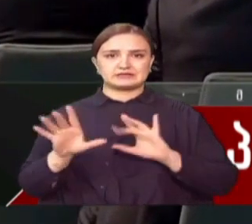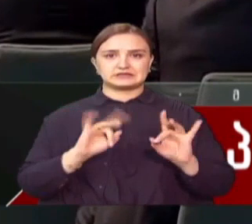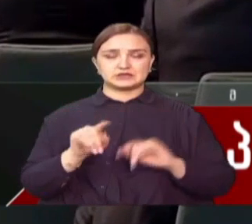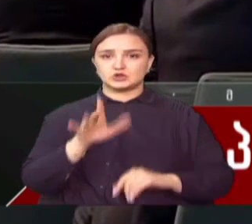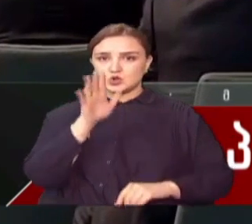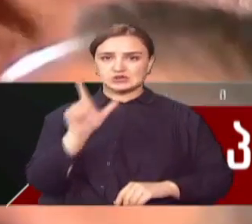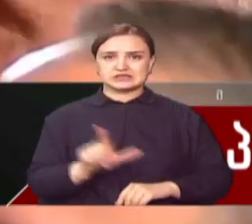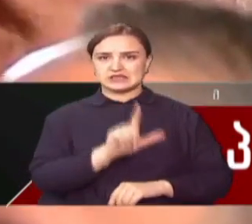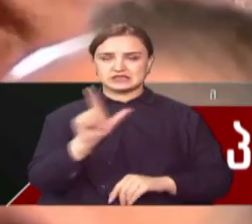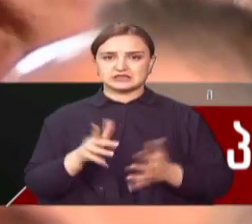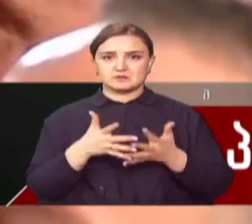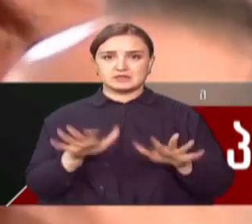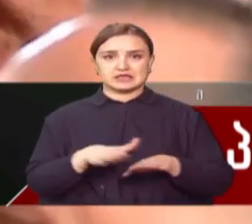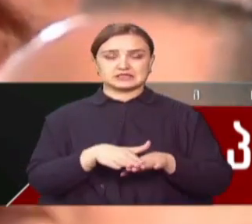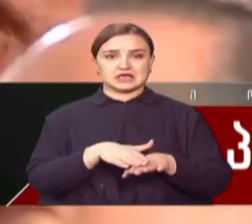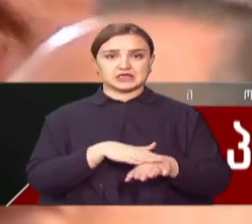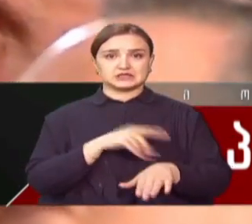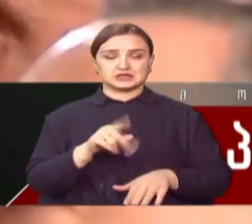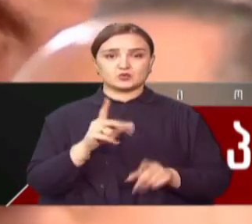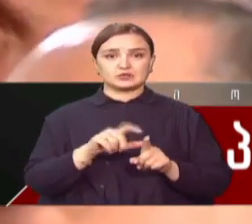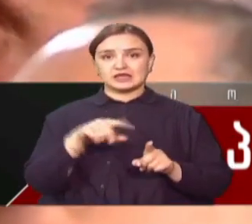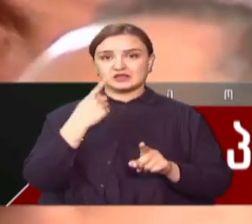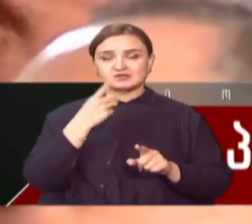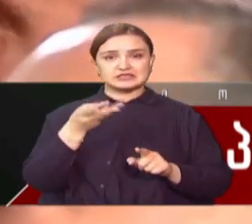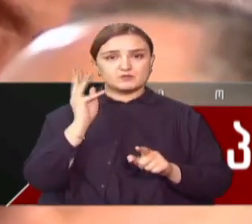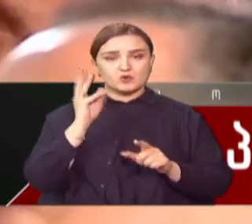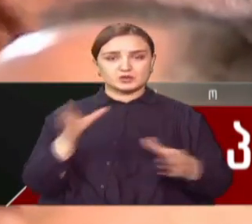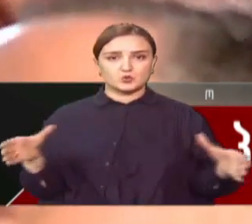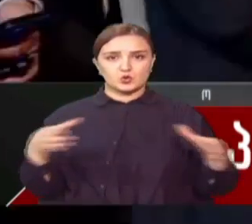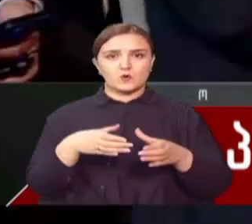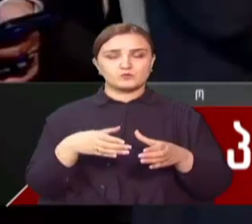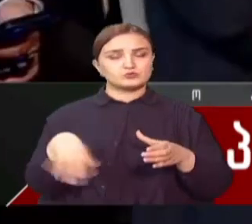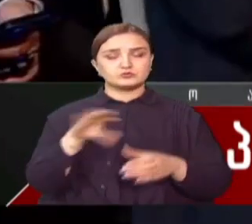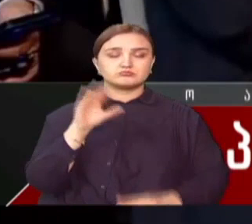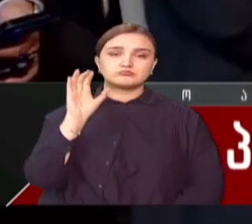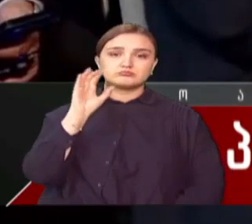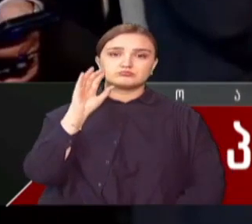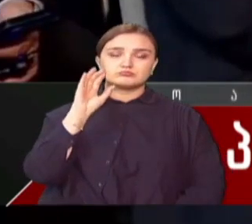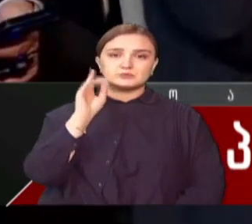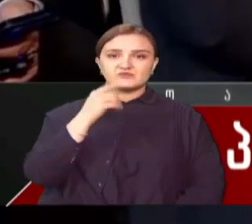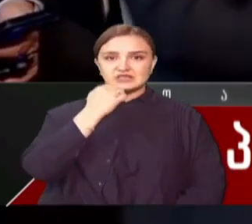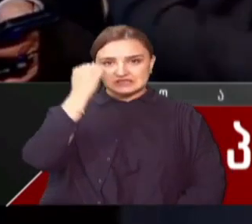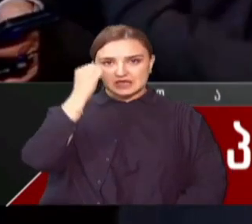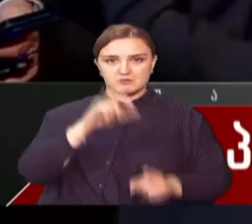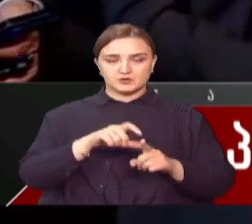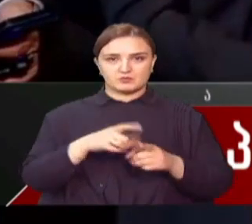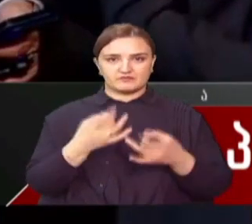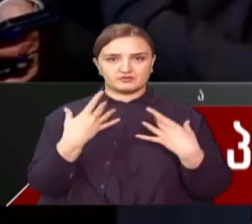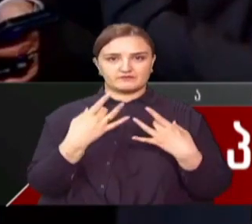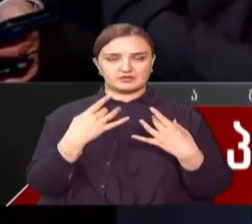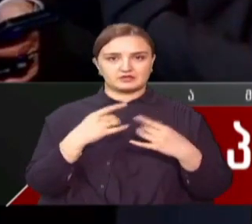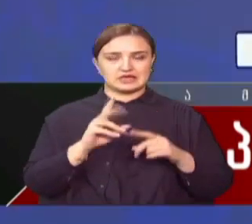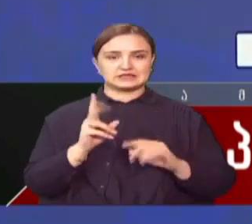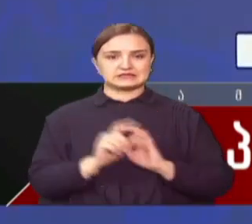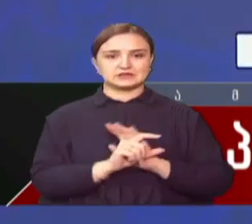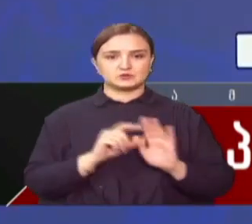2 საათზე მეტ ხანს გაგრძელდა. აღსანიშნავია, რომ დიპლომატიური კორპუსიც უსმენდა იმ სამადლობელ, ასე ვთქვათ, განცხადებას, რომელიც